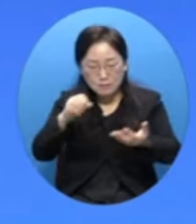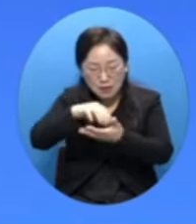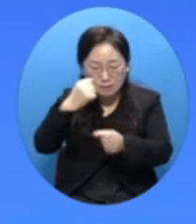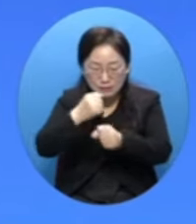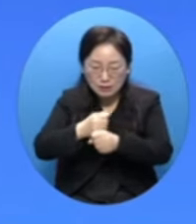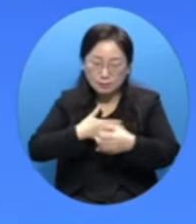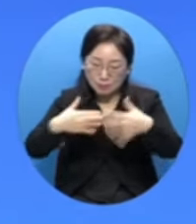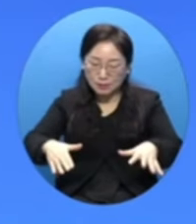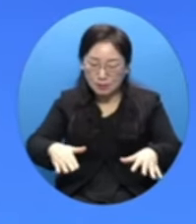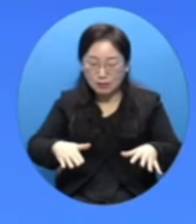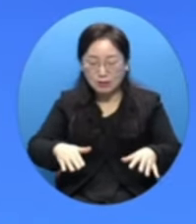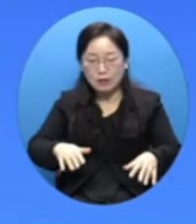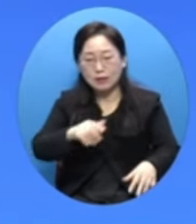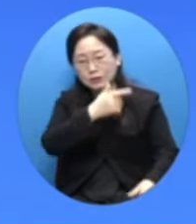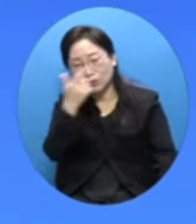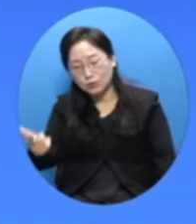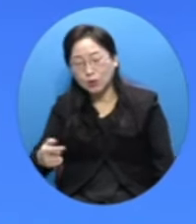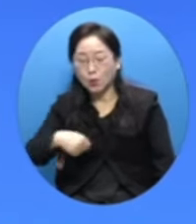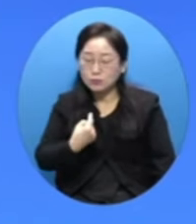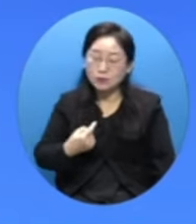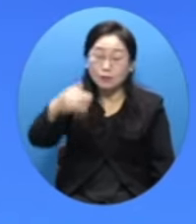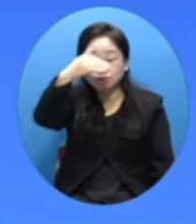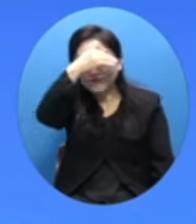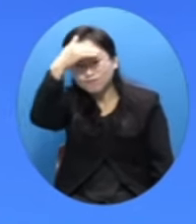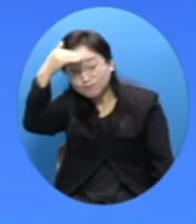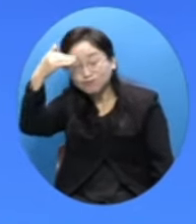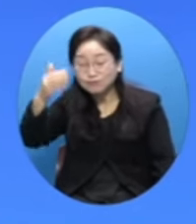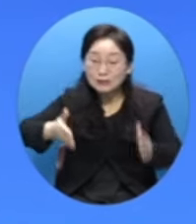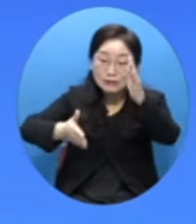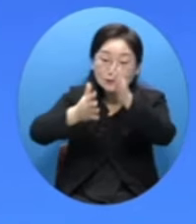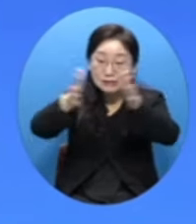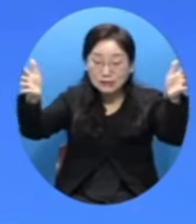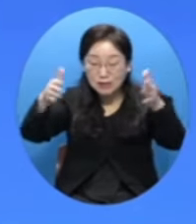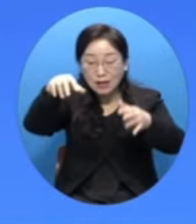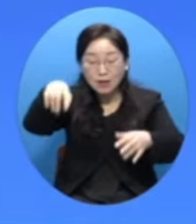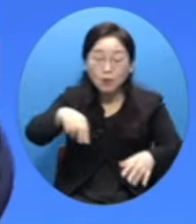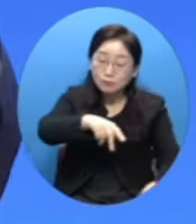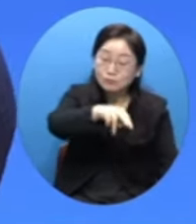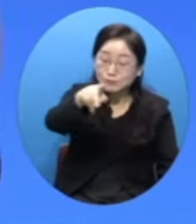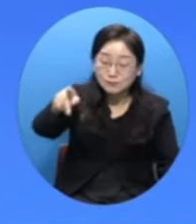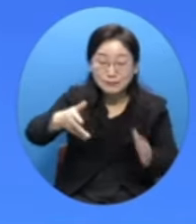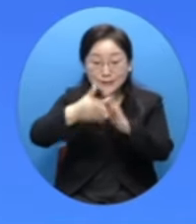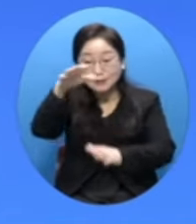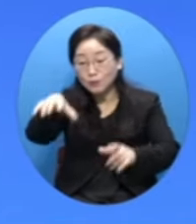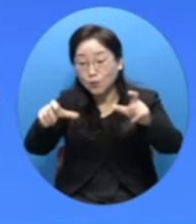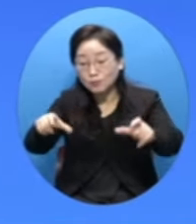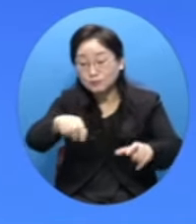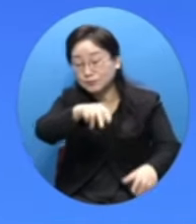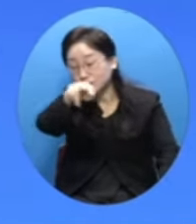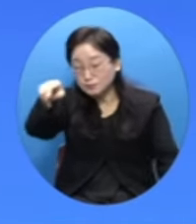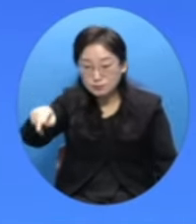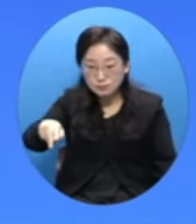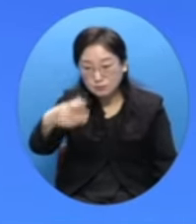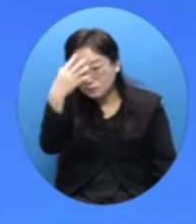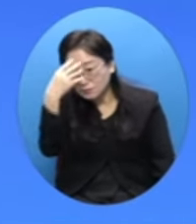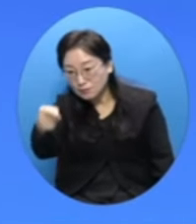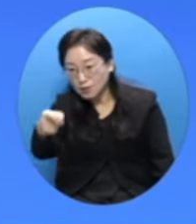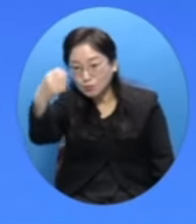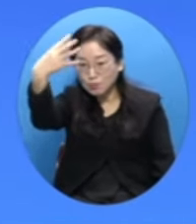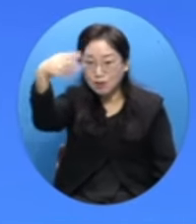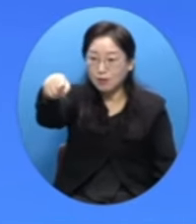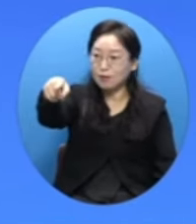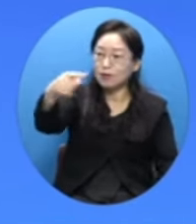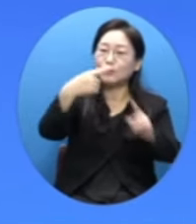되면 어슬렁 어슬렁 춘천 시내를 배회했습니다. 그러다가 언니 불이 켜 있는 곳을 보니까